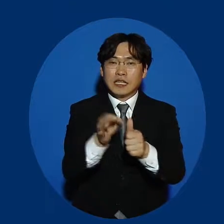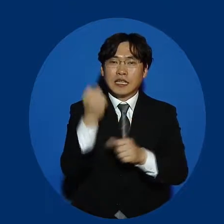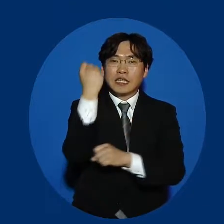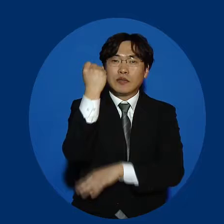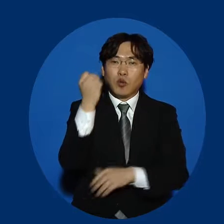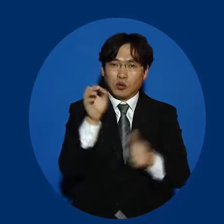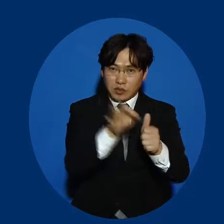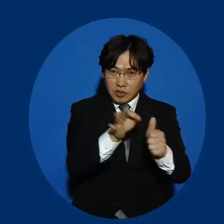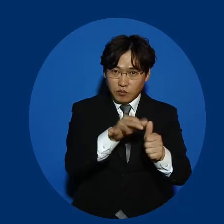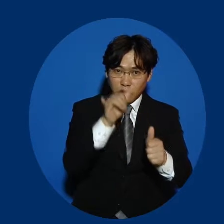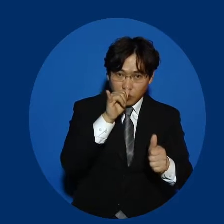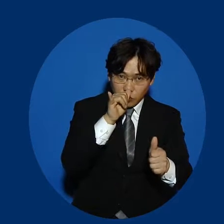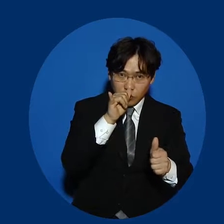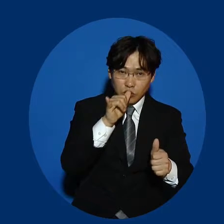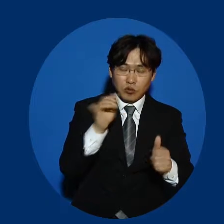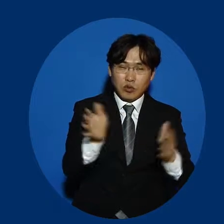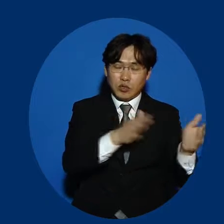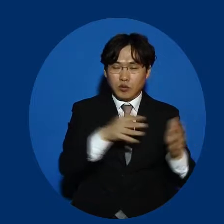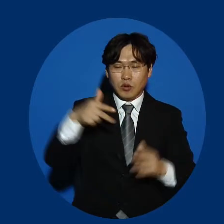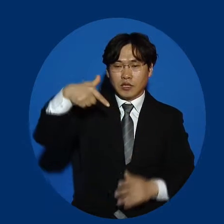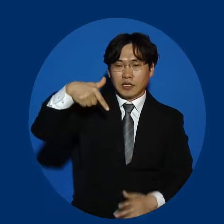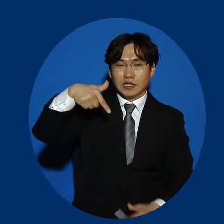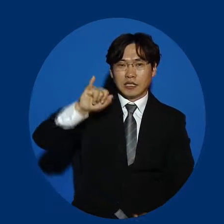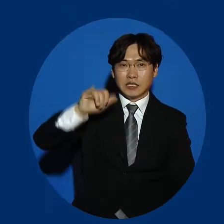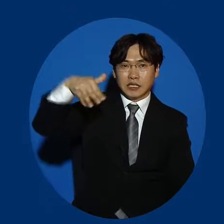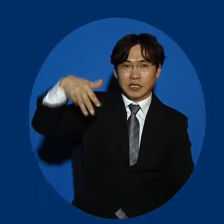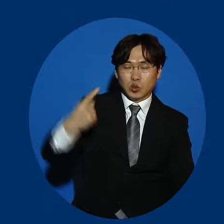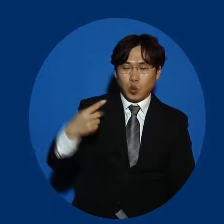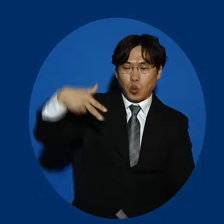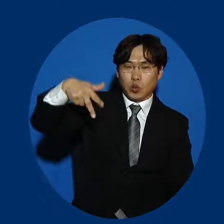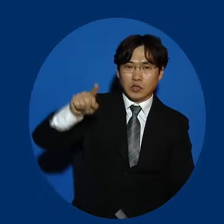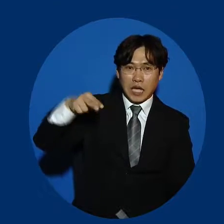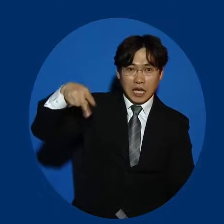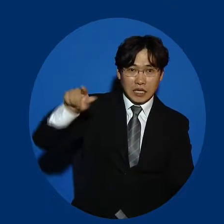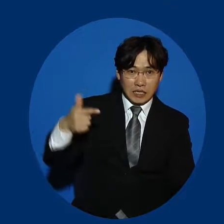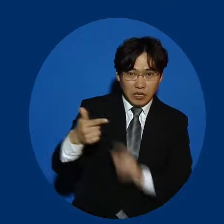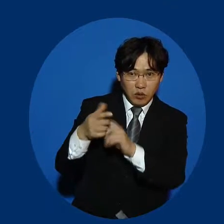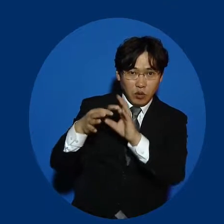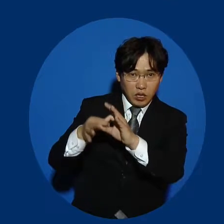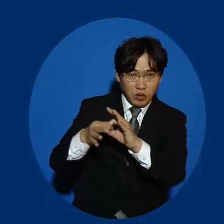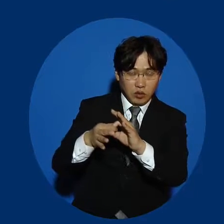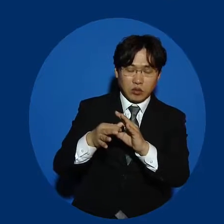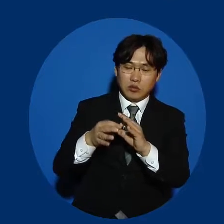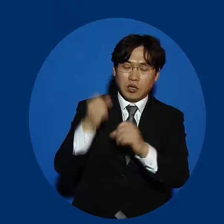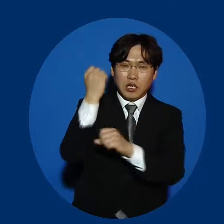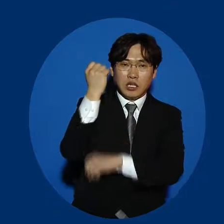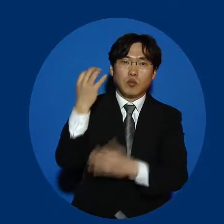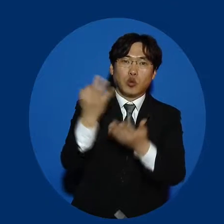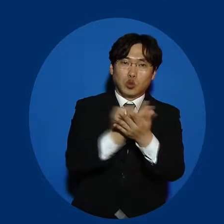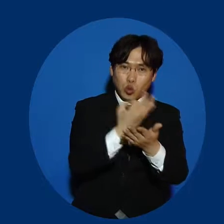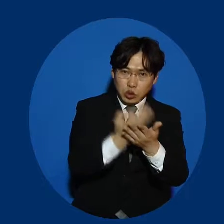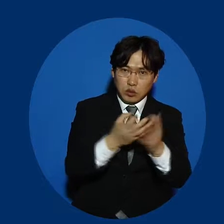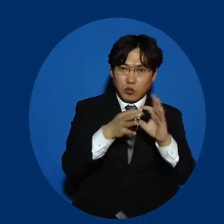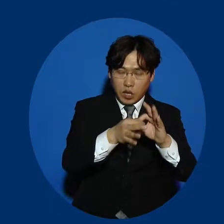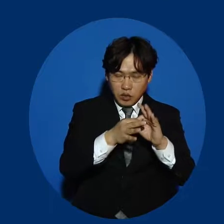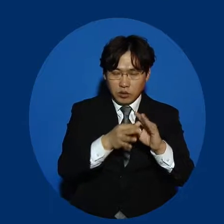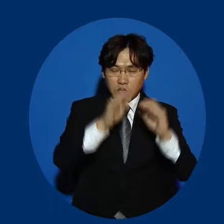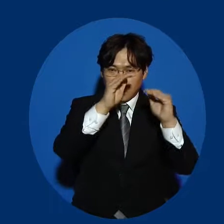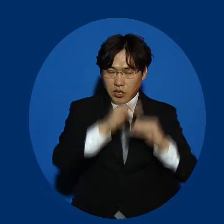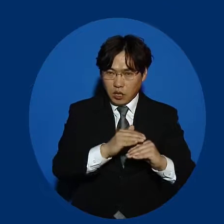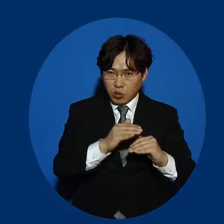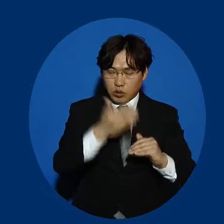그게 아니고 정해진 그 일정 금액을 주기적으로 주는 게 기본소득입니다. 그래서 뭐